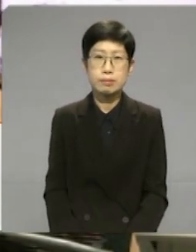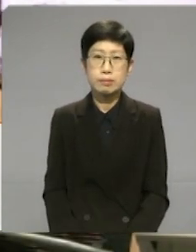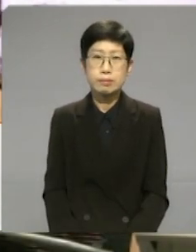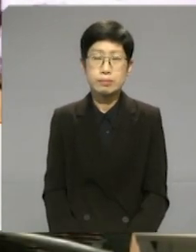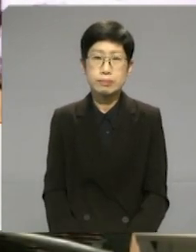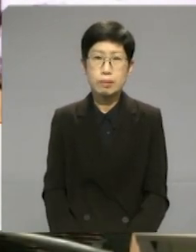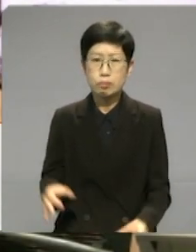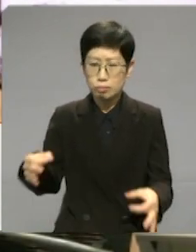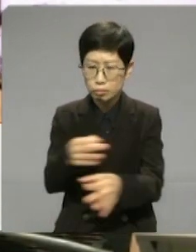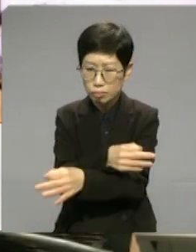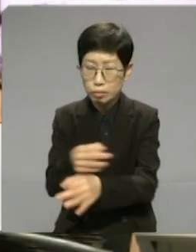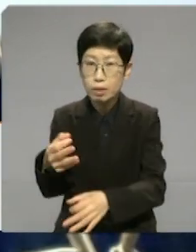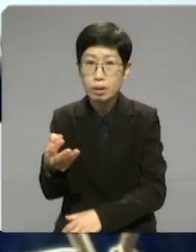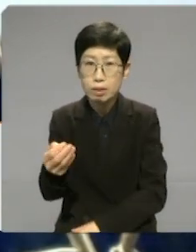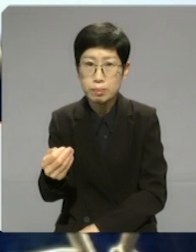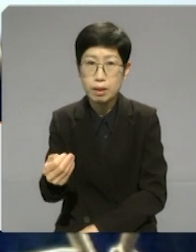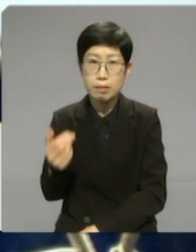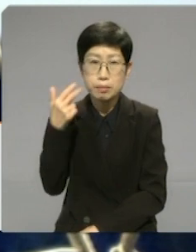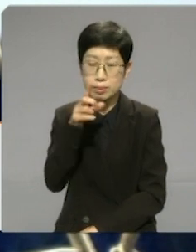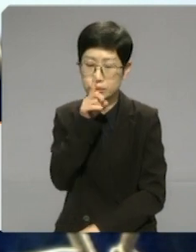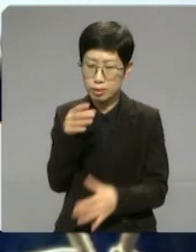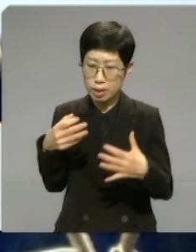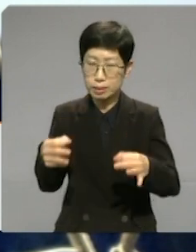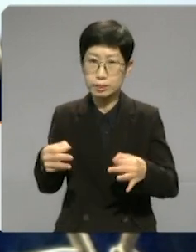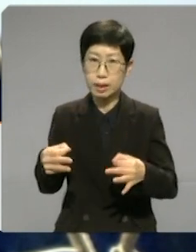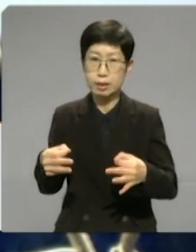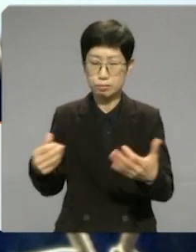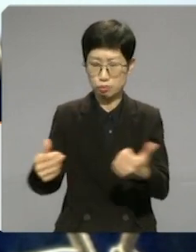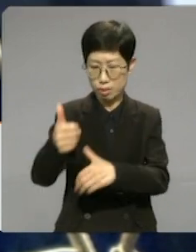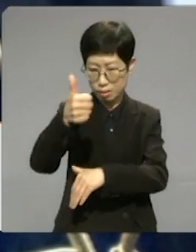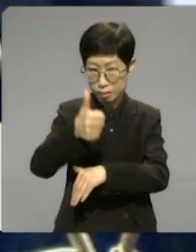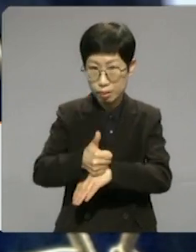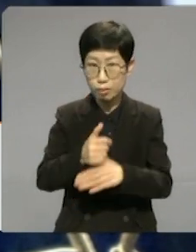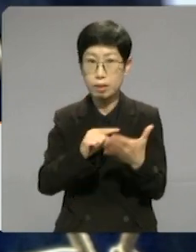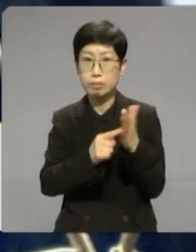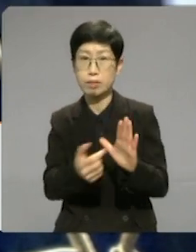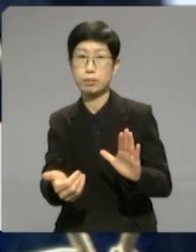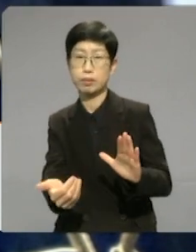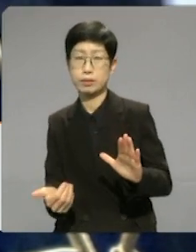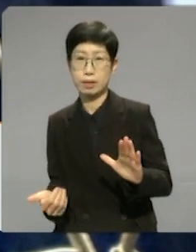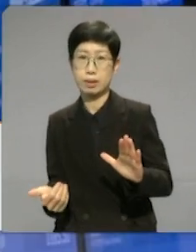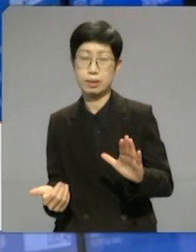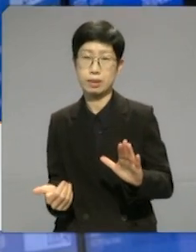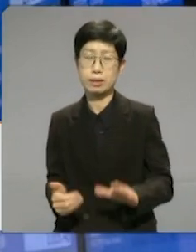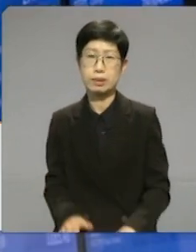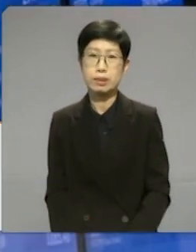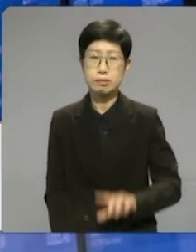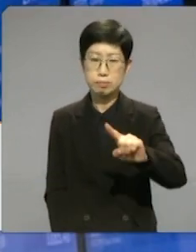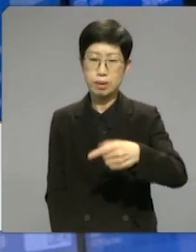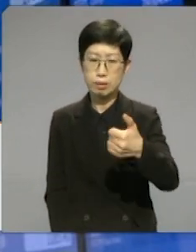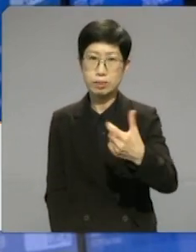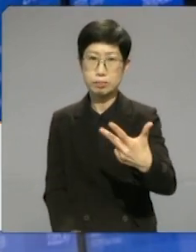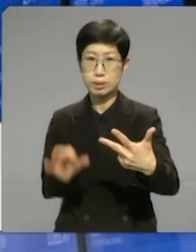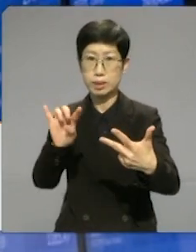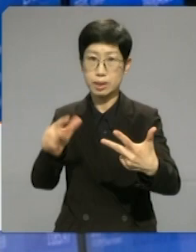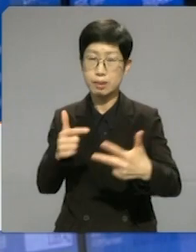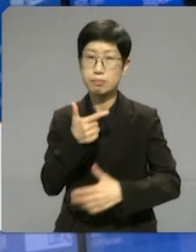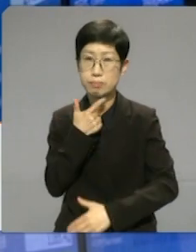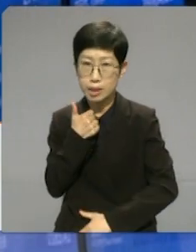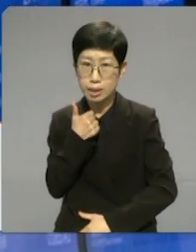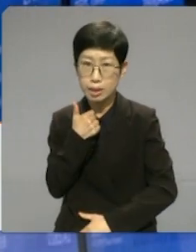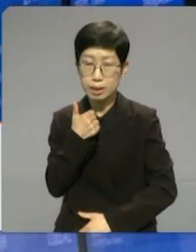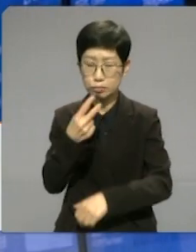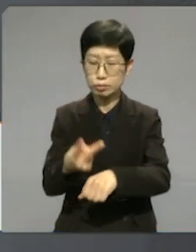니케이에 따르면 엔달러 환율은 미 연준의 연방공개시장위원회 회의 결과 발표 전 달러당 157엔대에서